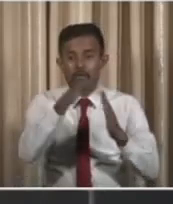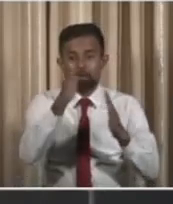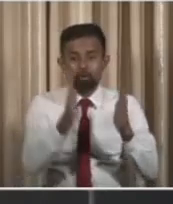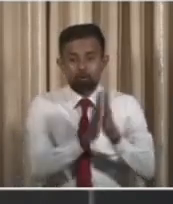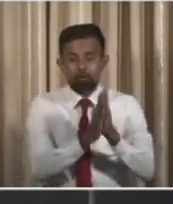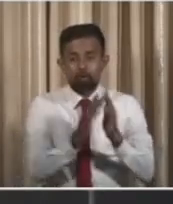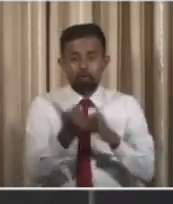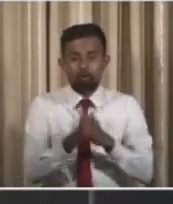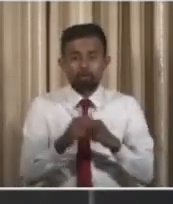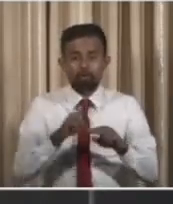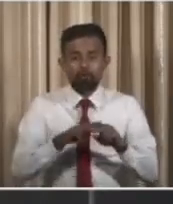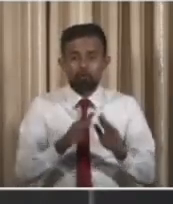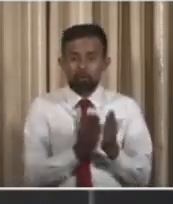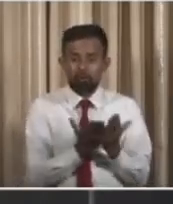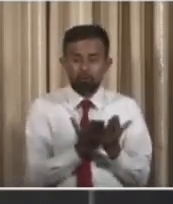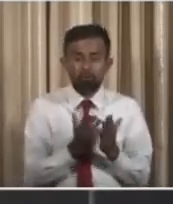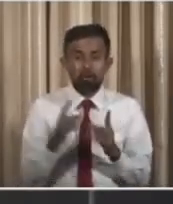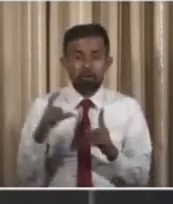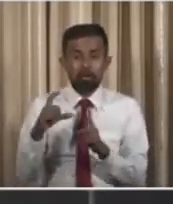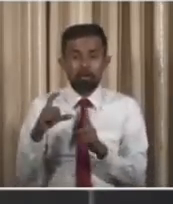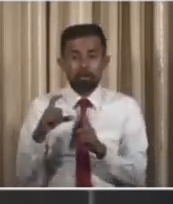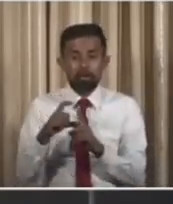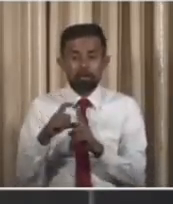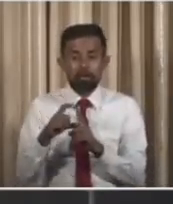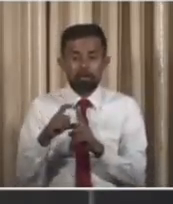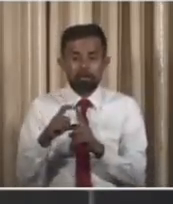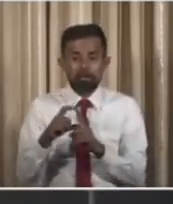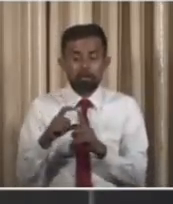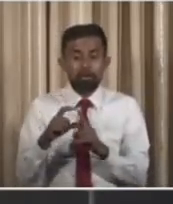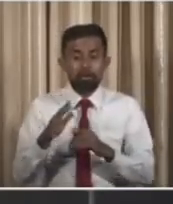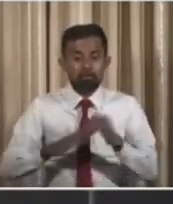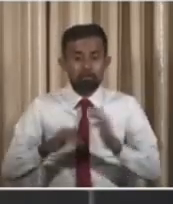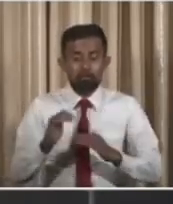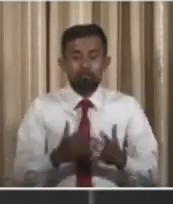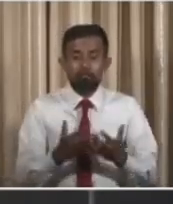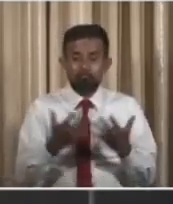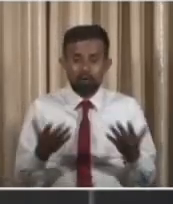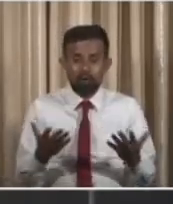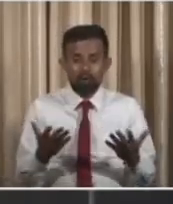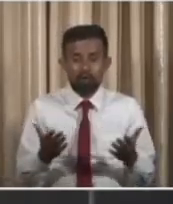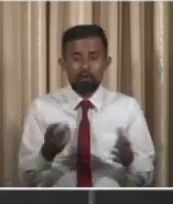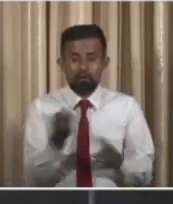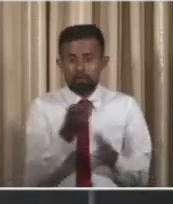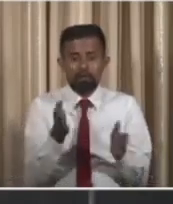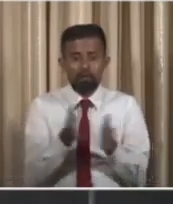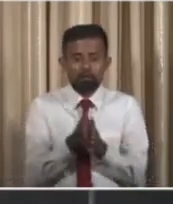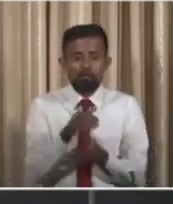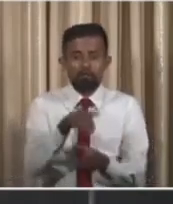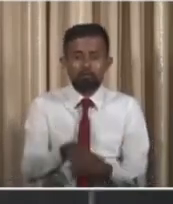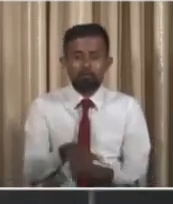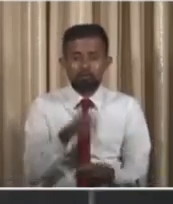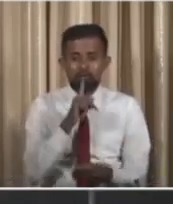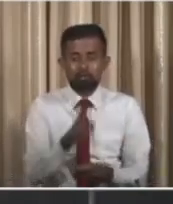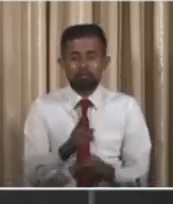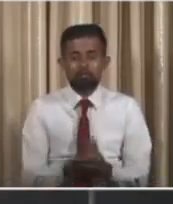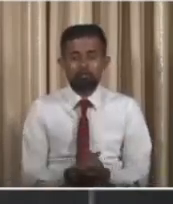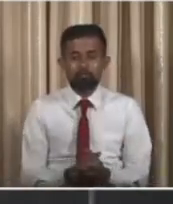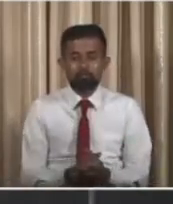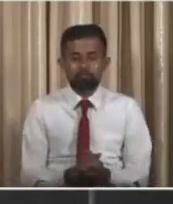me samaj madya digital puru wat dan bohose pavic karno. Itu ekat atul keran ke lagi kian ekat khati